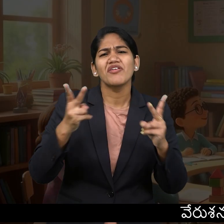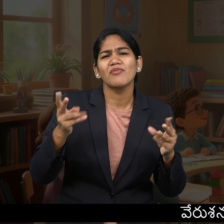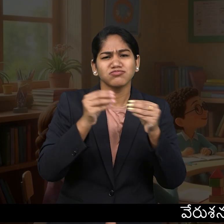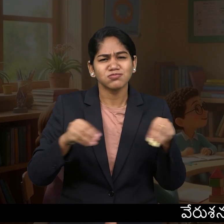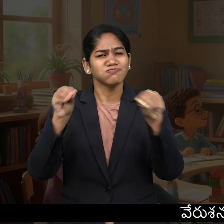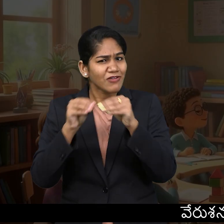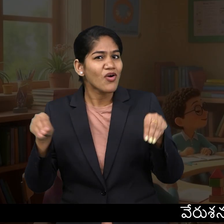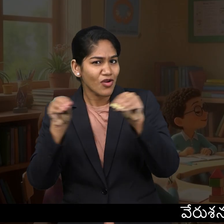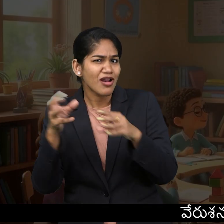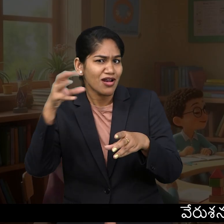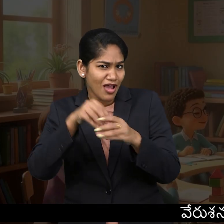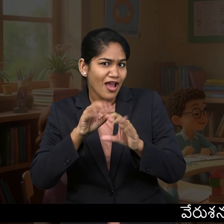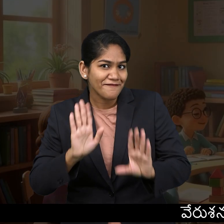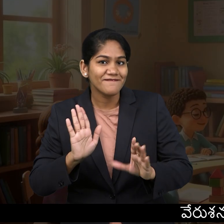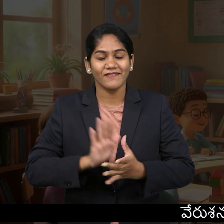మరియు మరిన్ని.